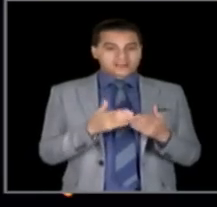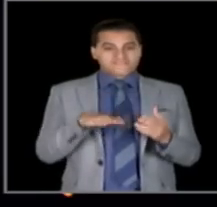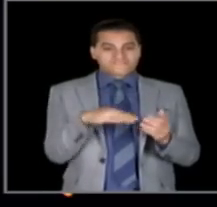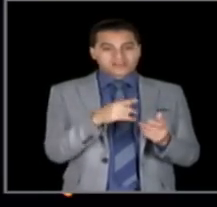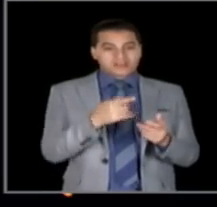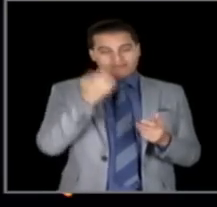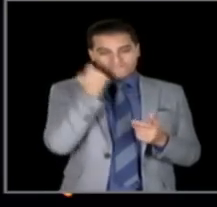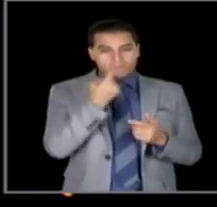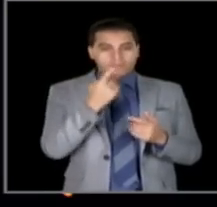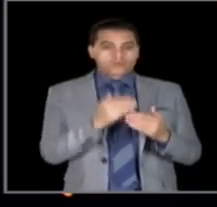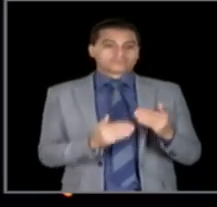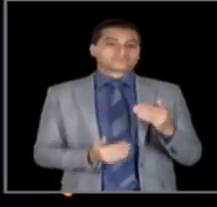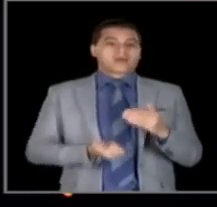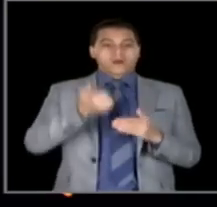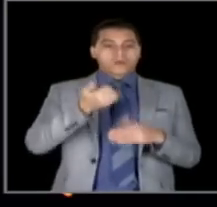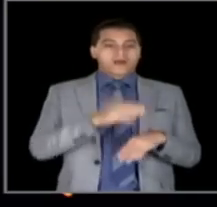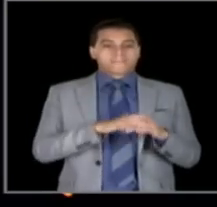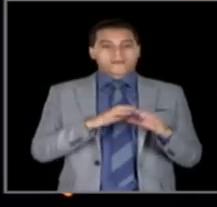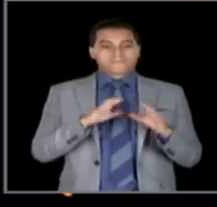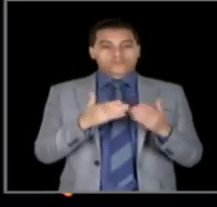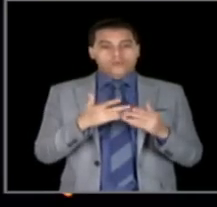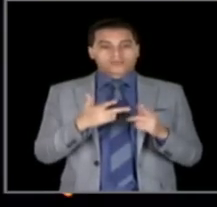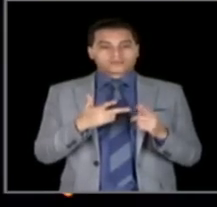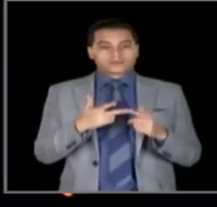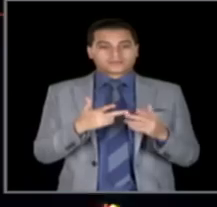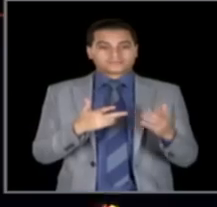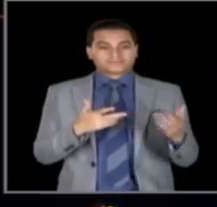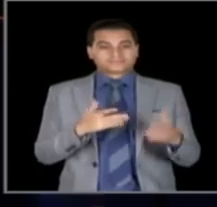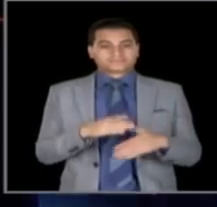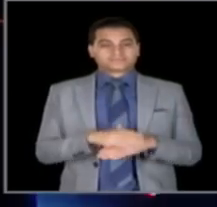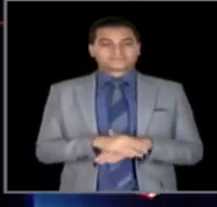مبروك صدارة المجموعة الثالثة.